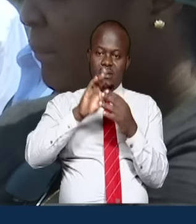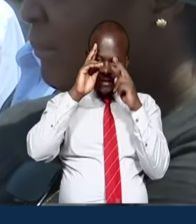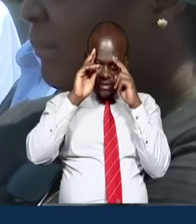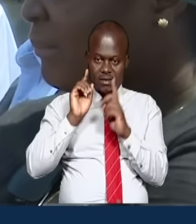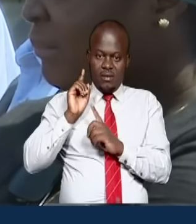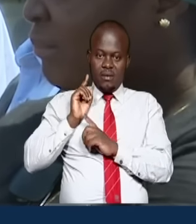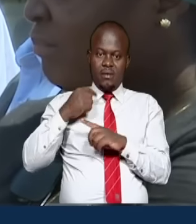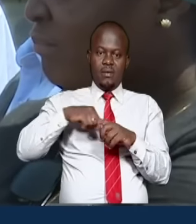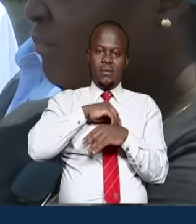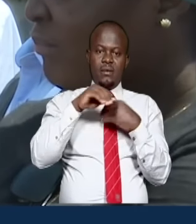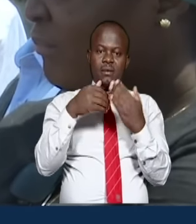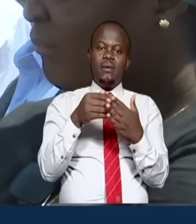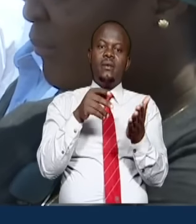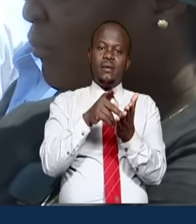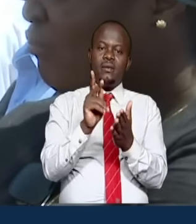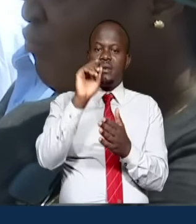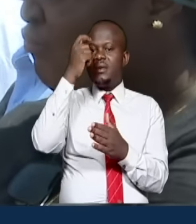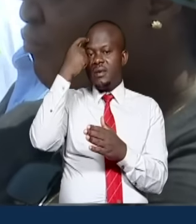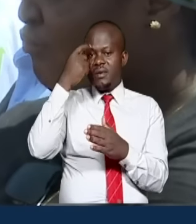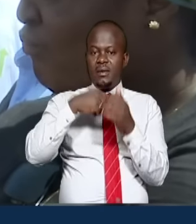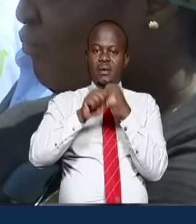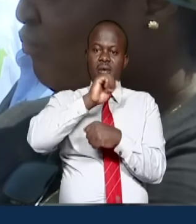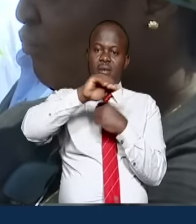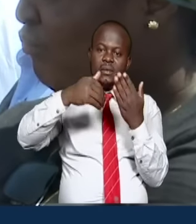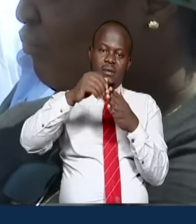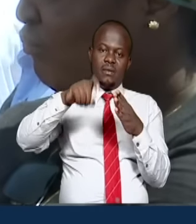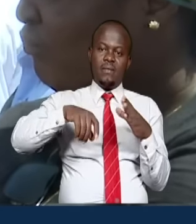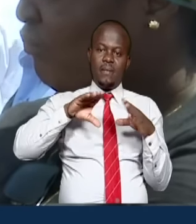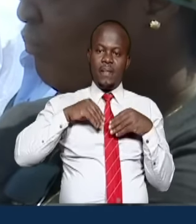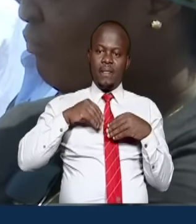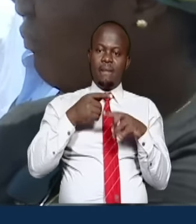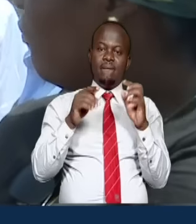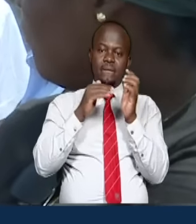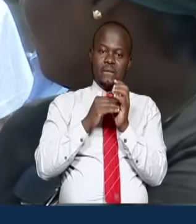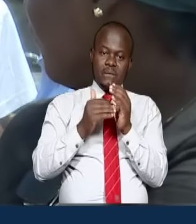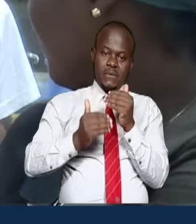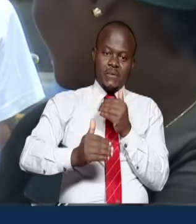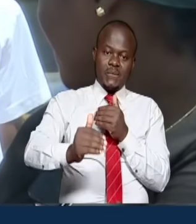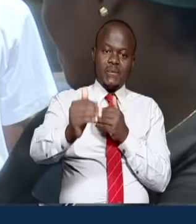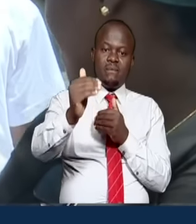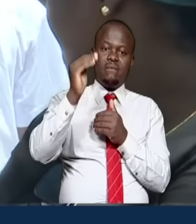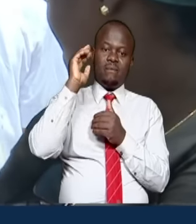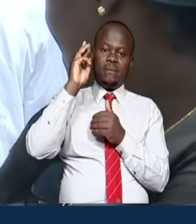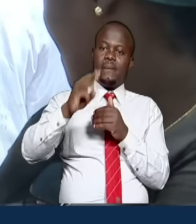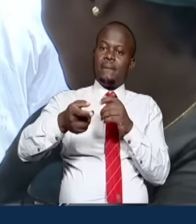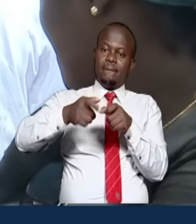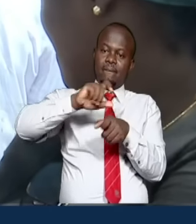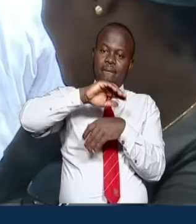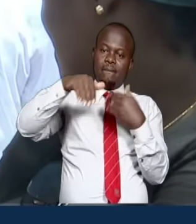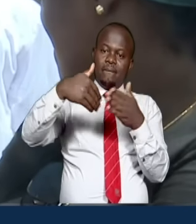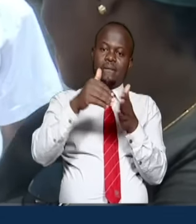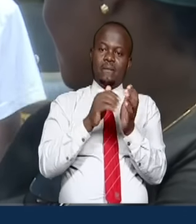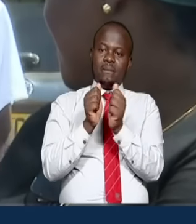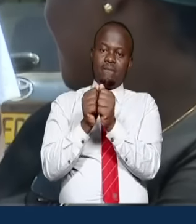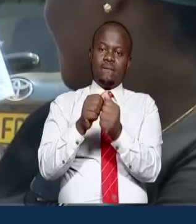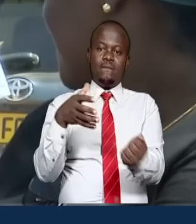umutekano, ubundi ugasorera Leta, iyo mirimo yose igomba kwemerwa. Ari nako nyine tuzongera